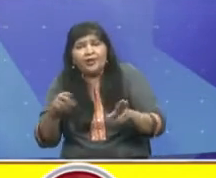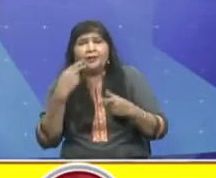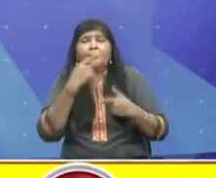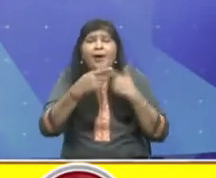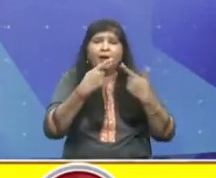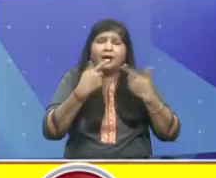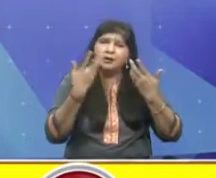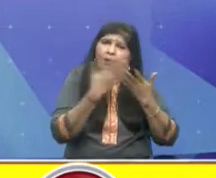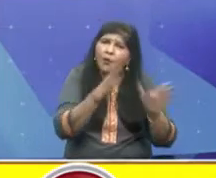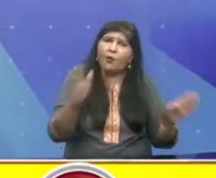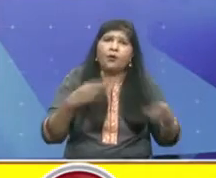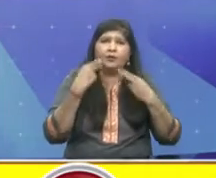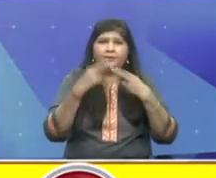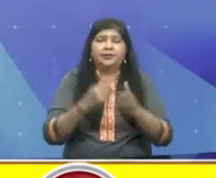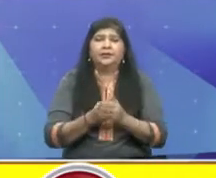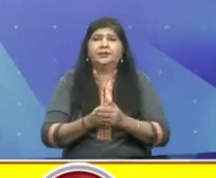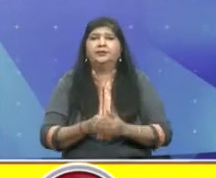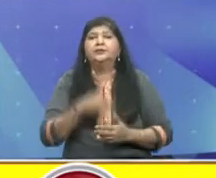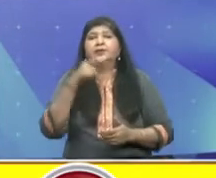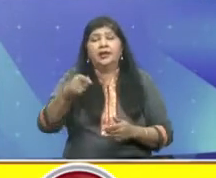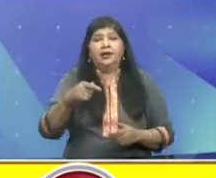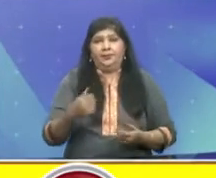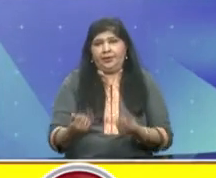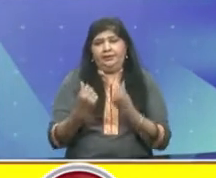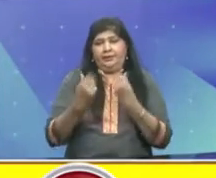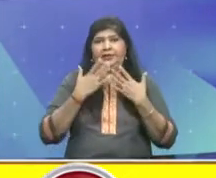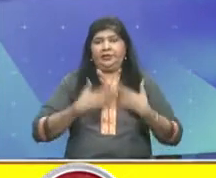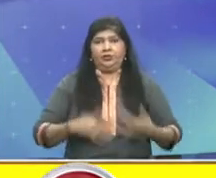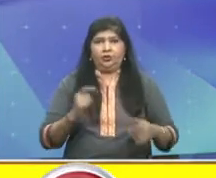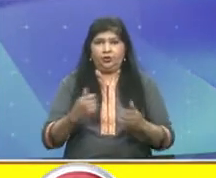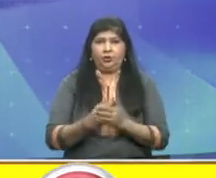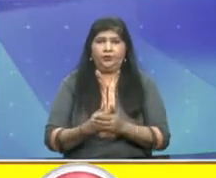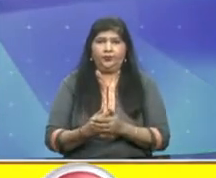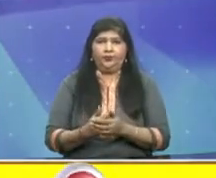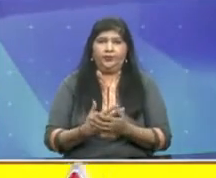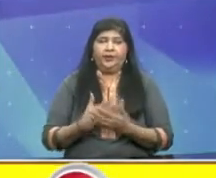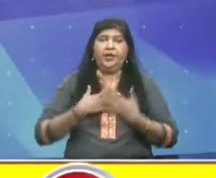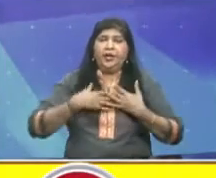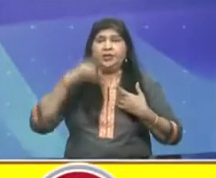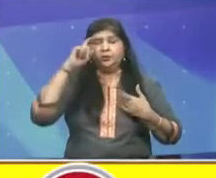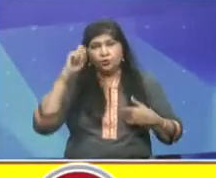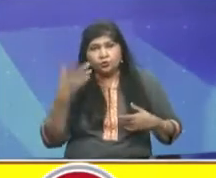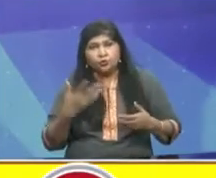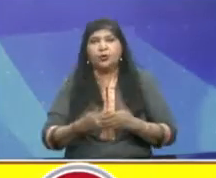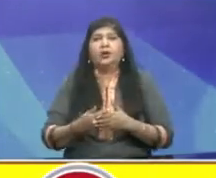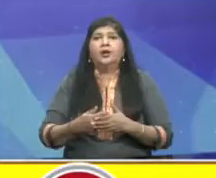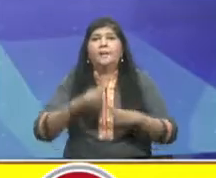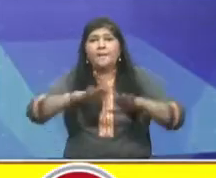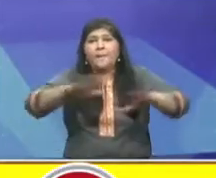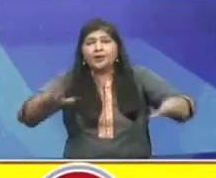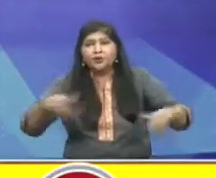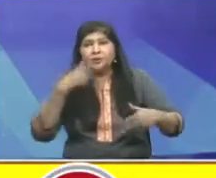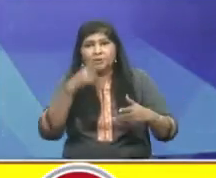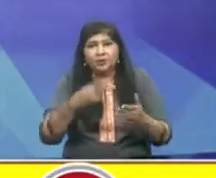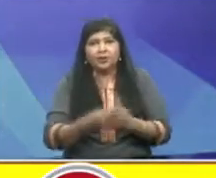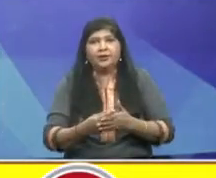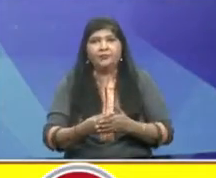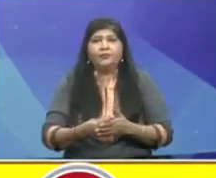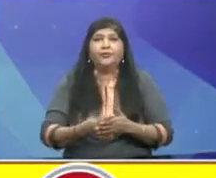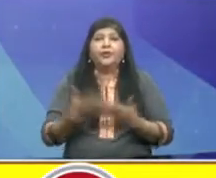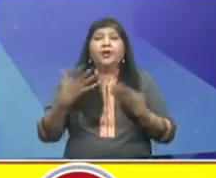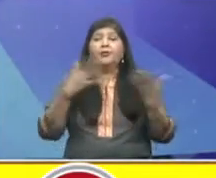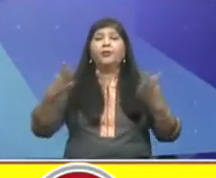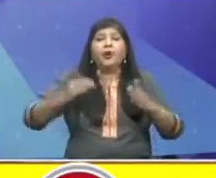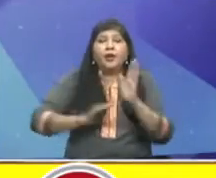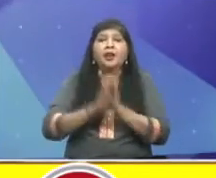जाएगा। चलिए राजेश जी आप अपने आप को स्वस्थ रखिए, थोड़ी शरीर की चिंता करिए, बच्चों की चिंता कीजिए और